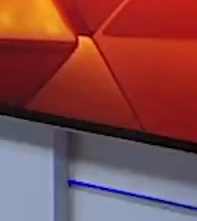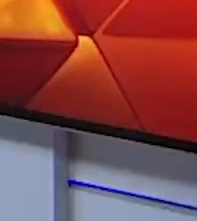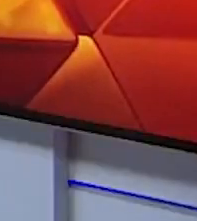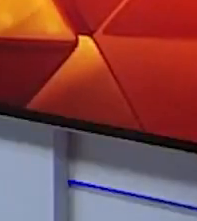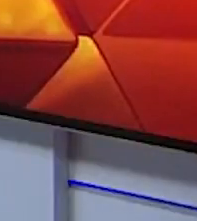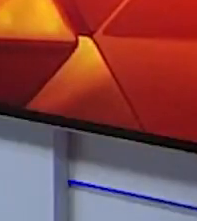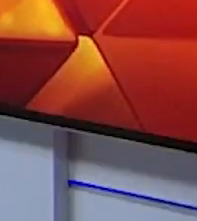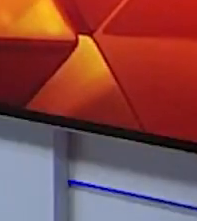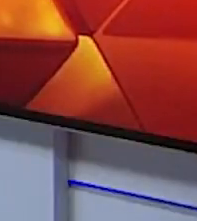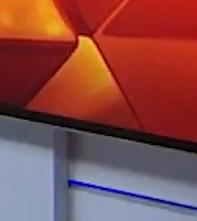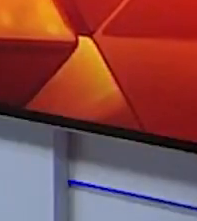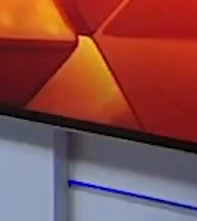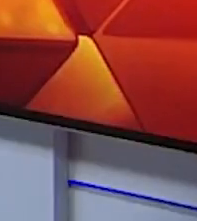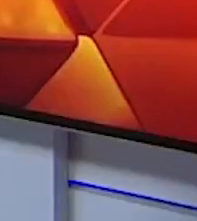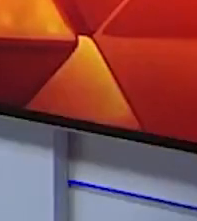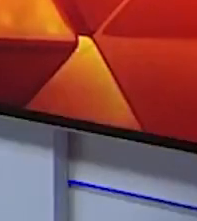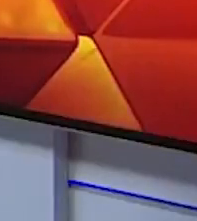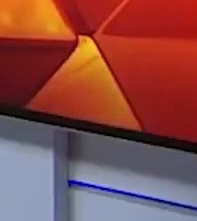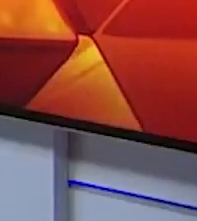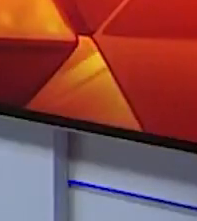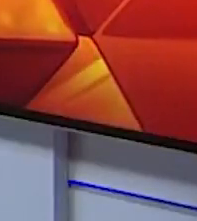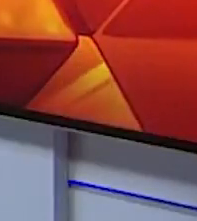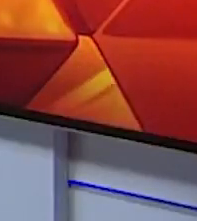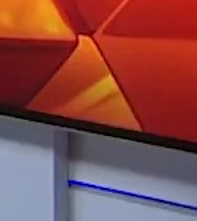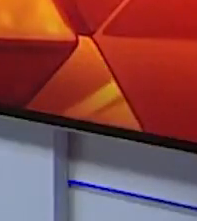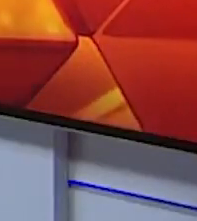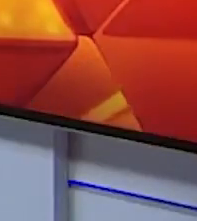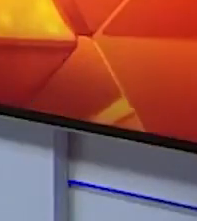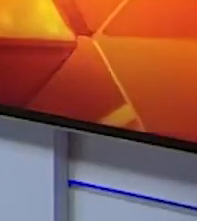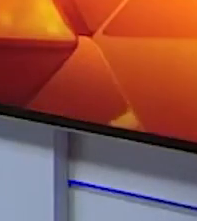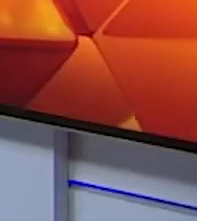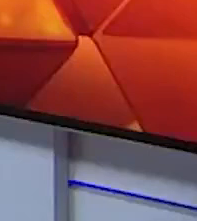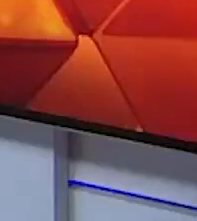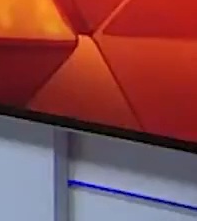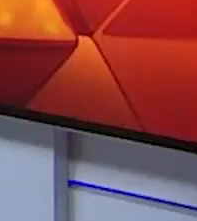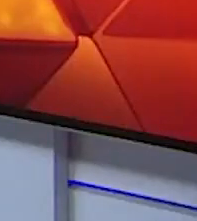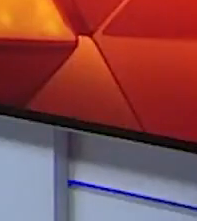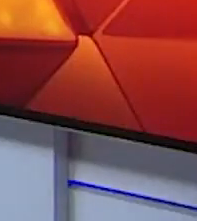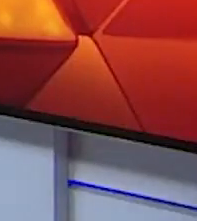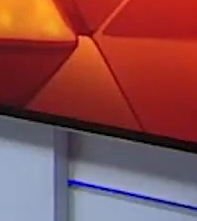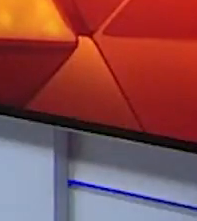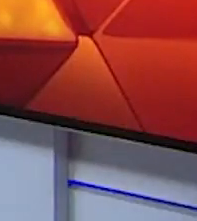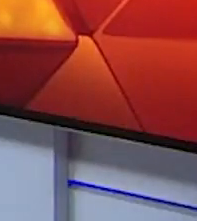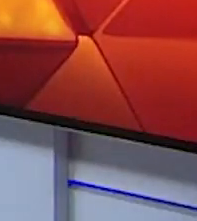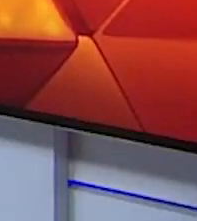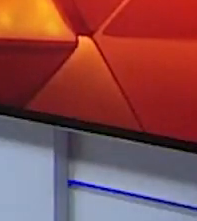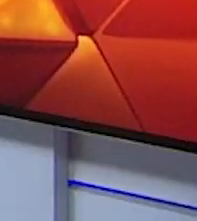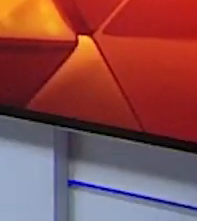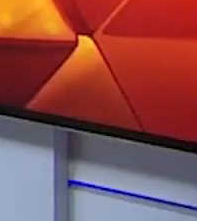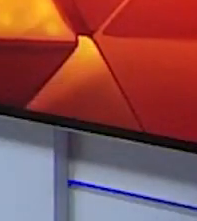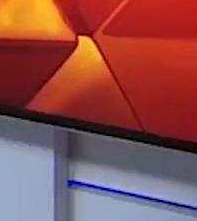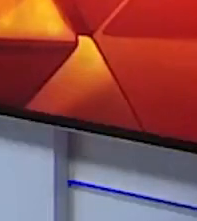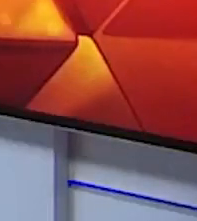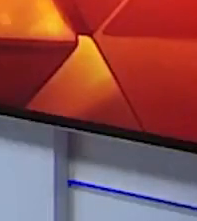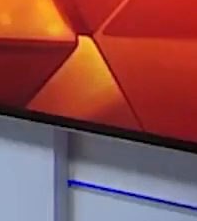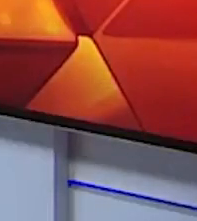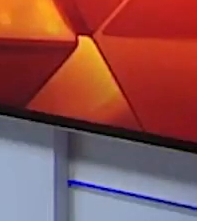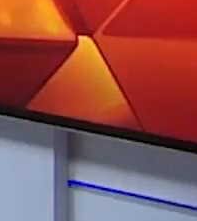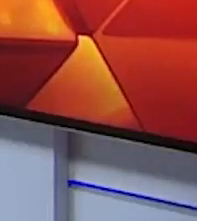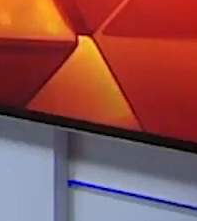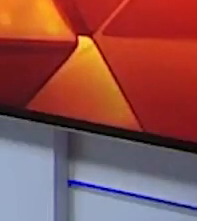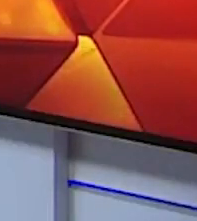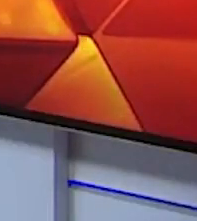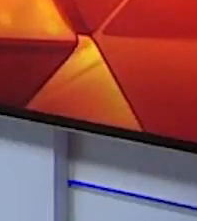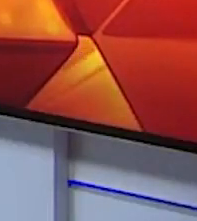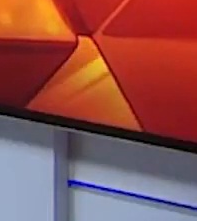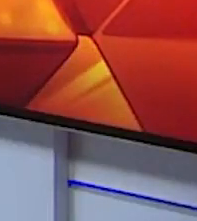Para sa mas mahabang chikahan, visit and subscribe to GMA Integrated News on YouTube. At para sa mga kapuso natin abroad, samahan nyo